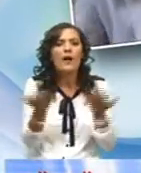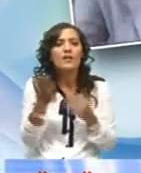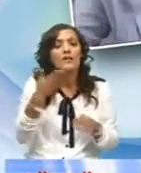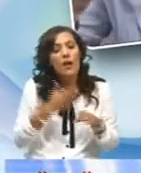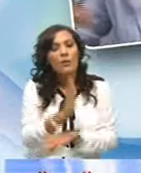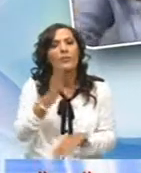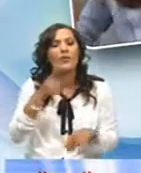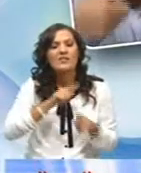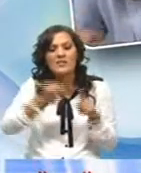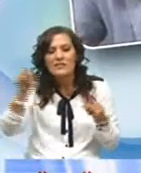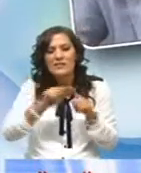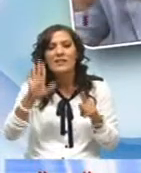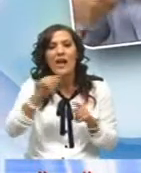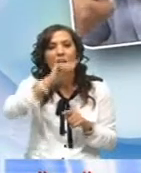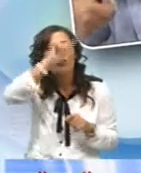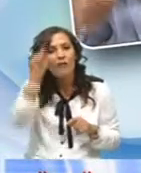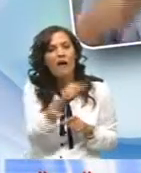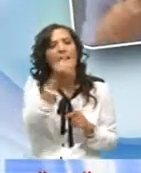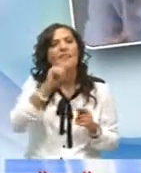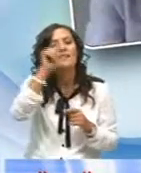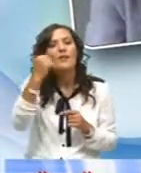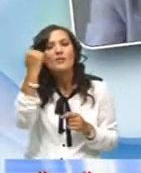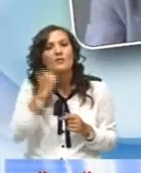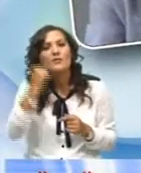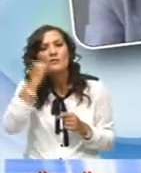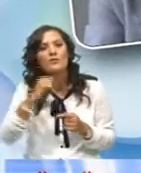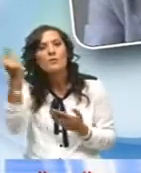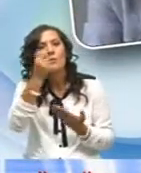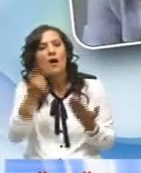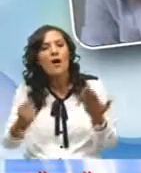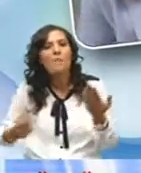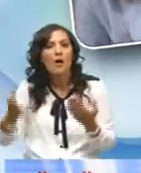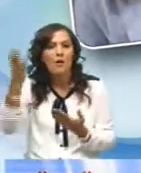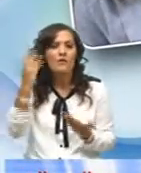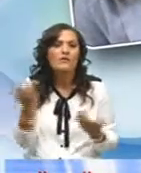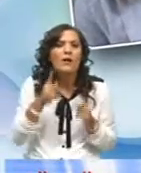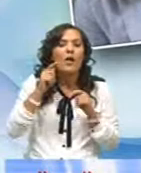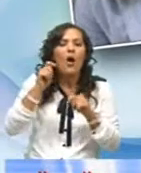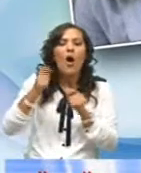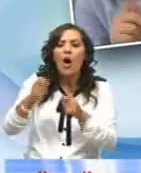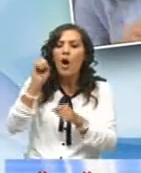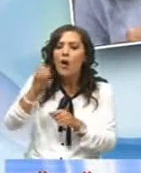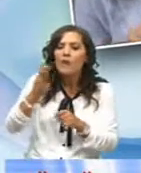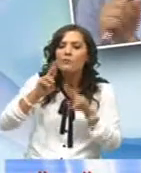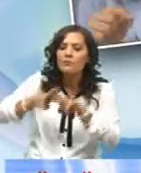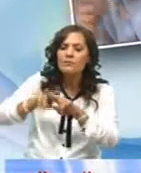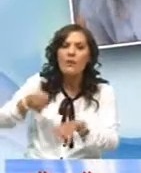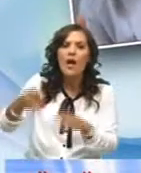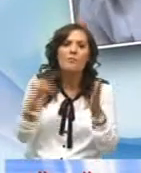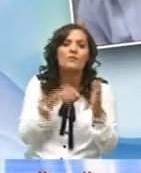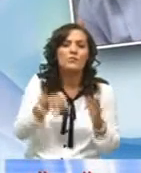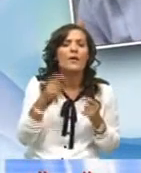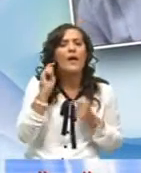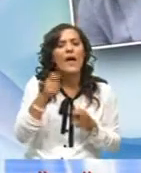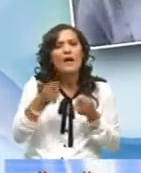daha doğru çizgiler daha yuvarlak çizgiler ve daha doğru bir boyama Öğretim zaten öğretimin amacı bu şimdi